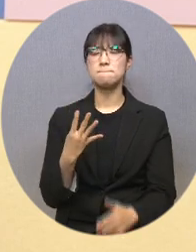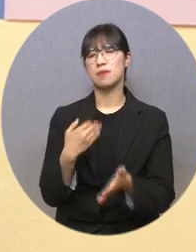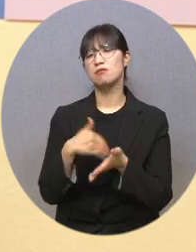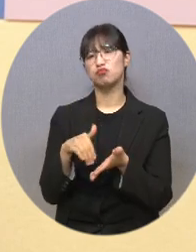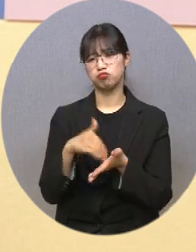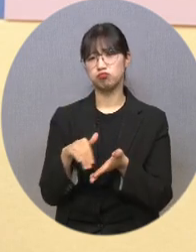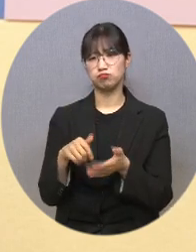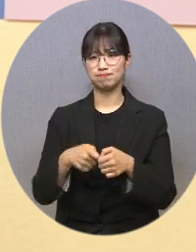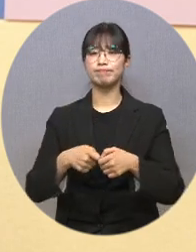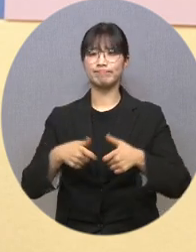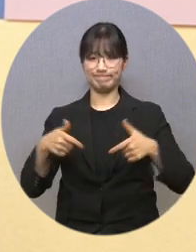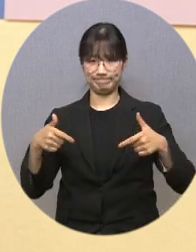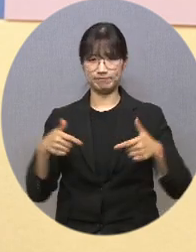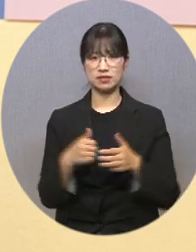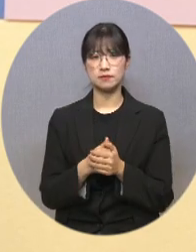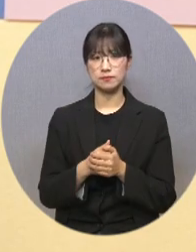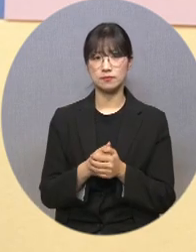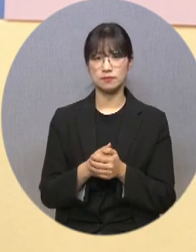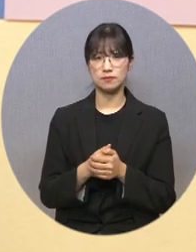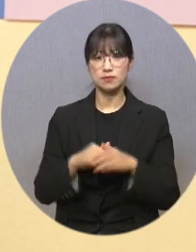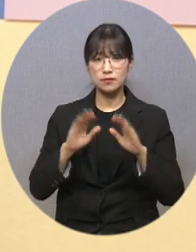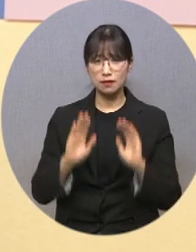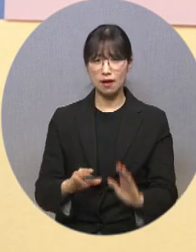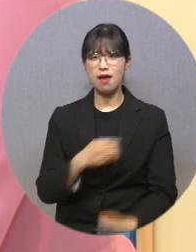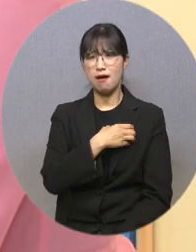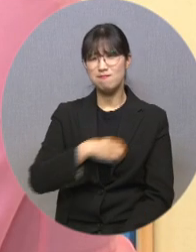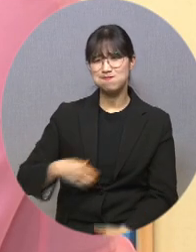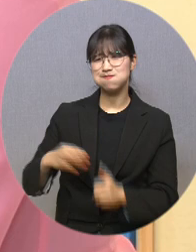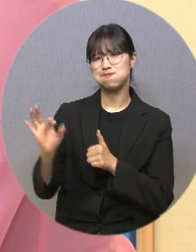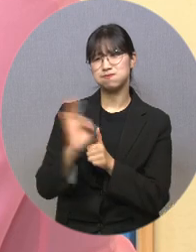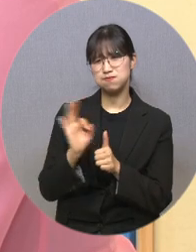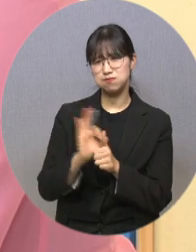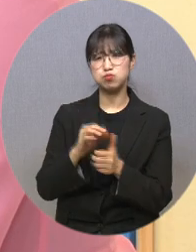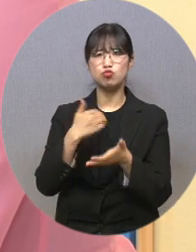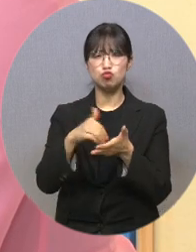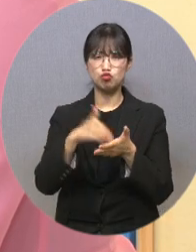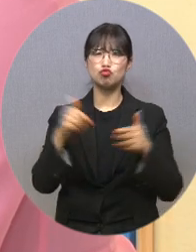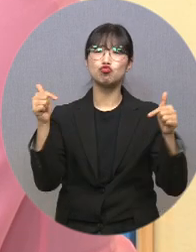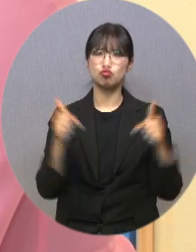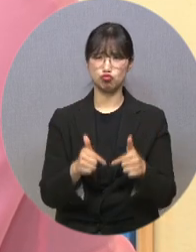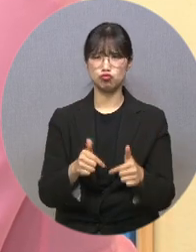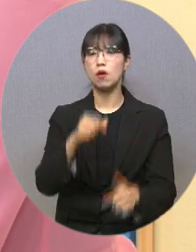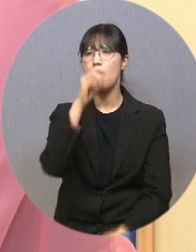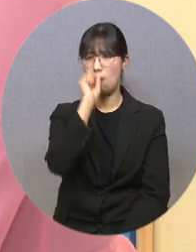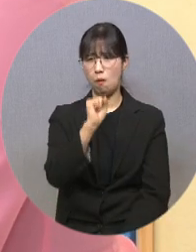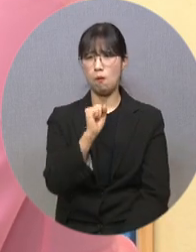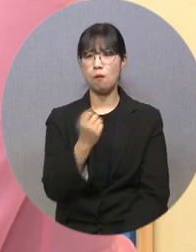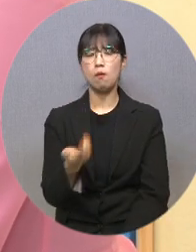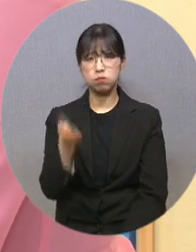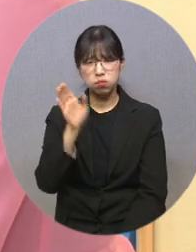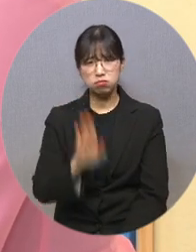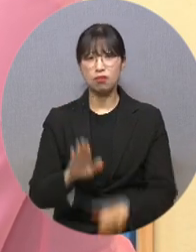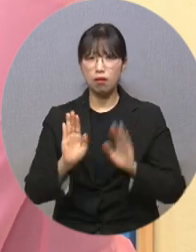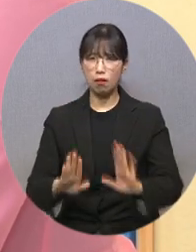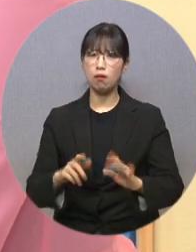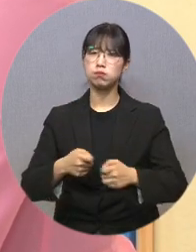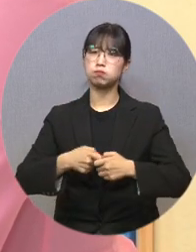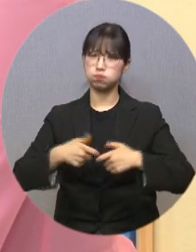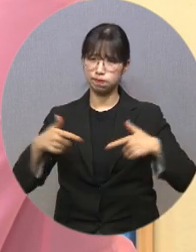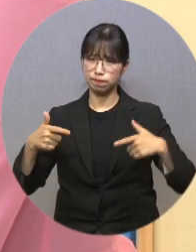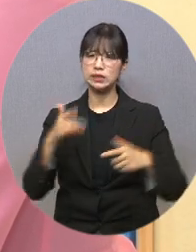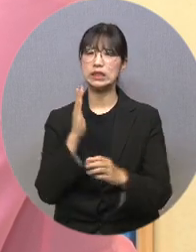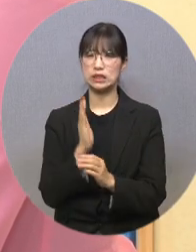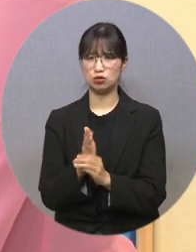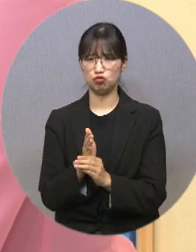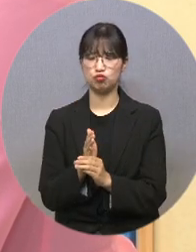거예요. 이제 점점점 이 기초생활수급자가 줄어들어야 되는데도 불구하고 점점 늘어나고 있다는 얘기죠.